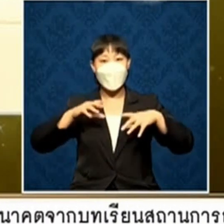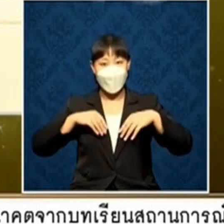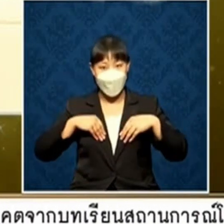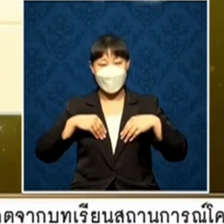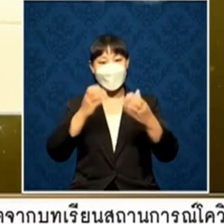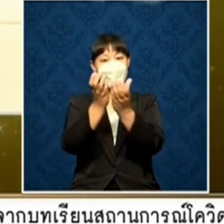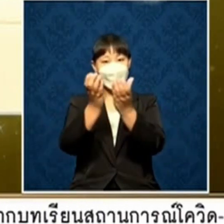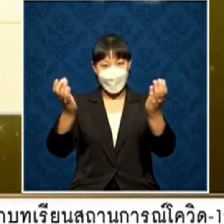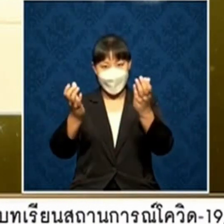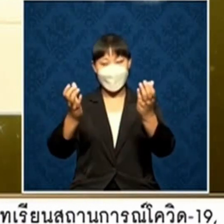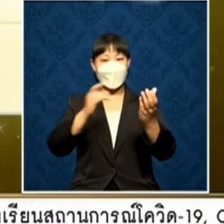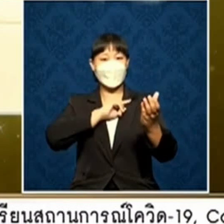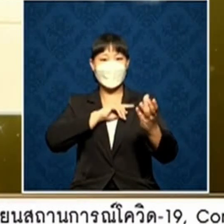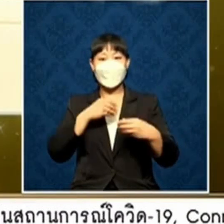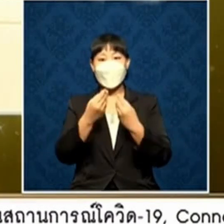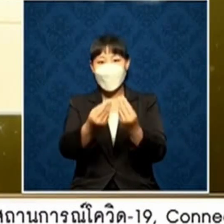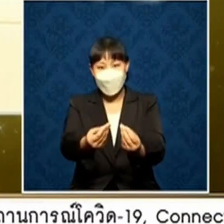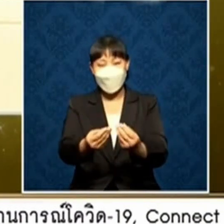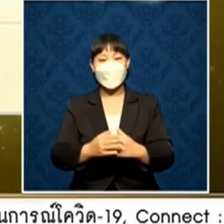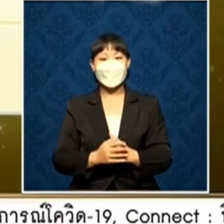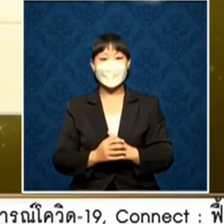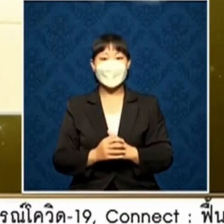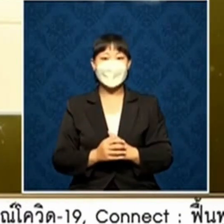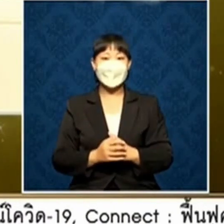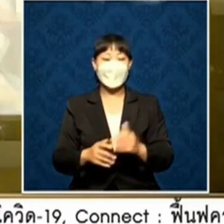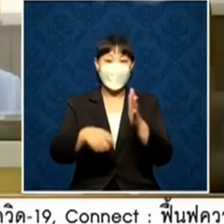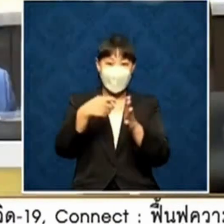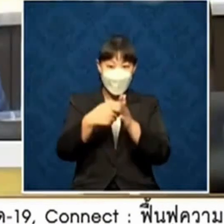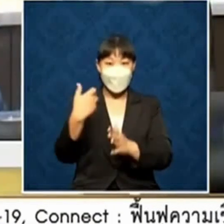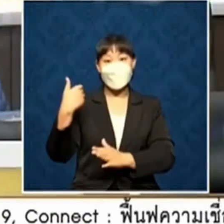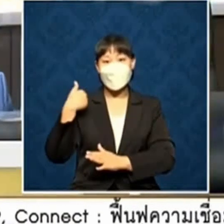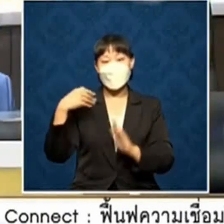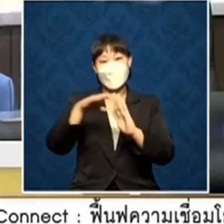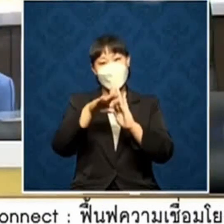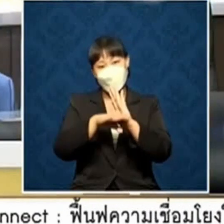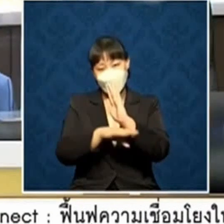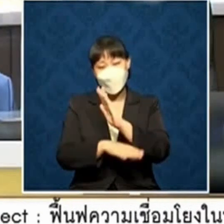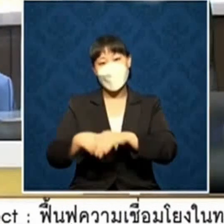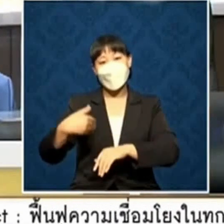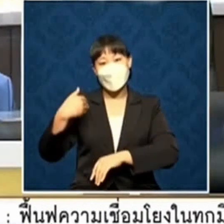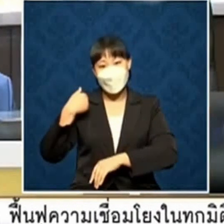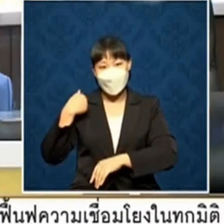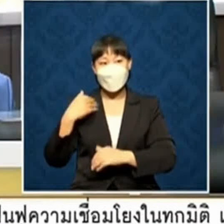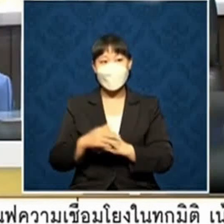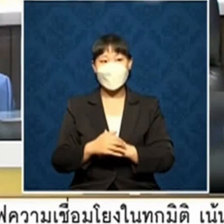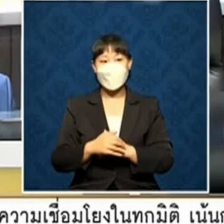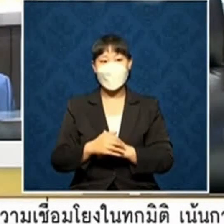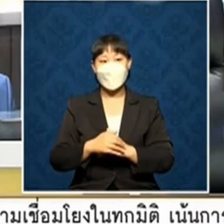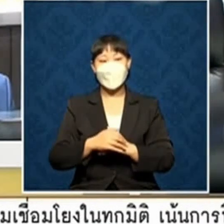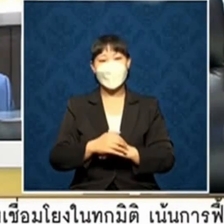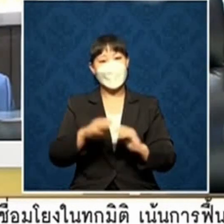ดของประเทศได้ให้อำนาจไว้มีเหตุมีผลมีขั้นมีตอนถูกต้องนะครับตามหลักสุภานิติกระบวนทุกประการ